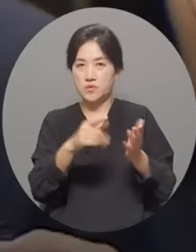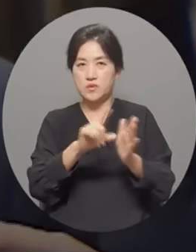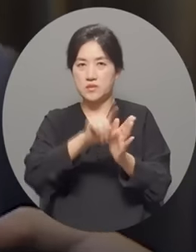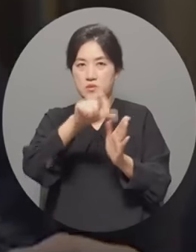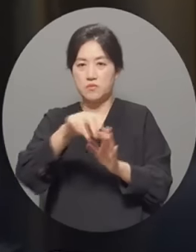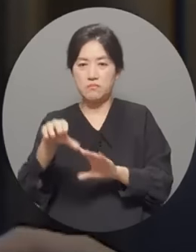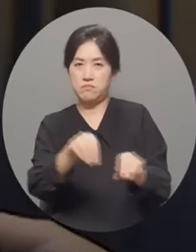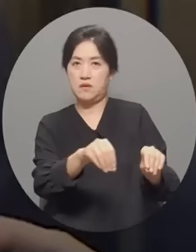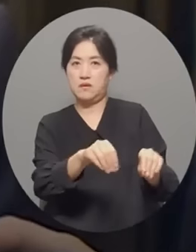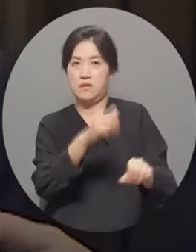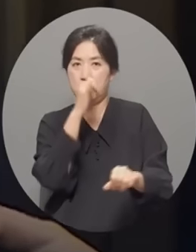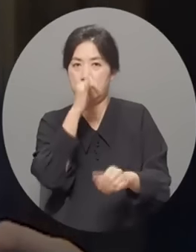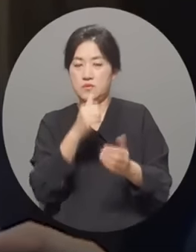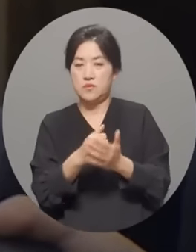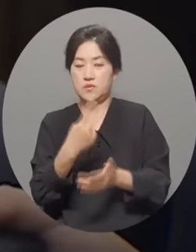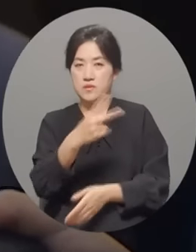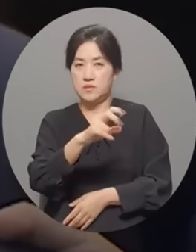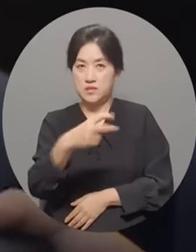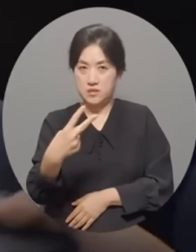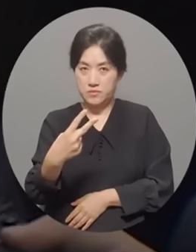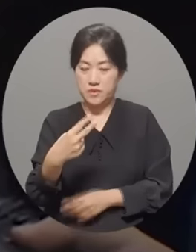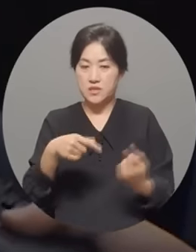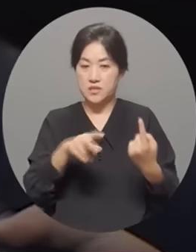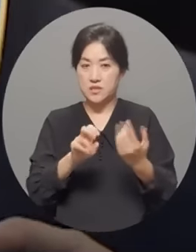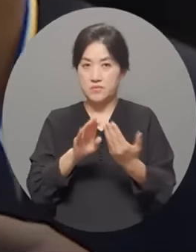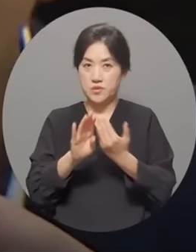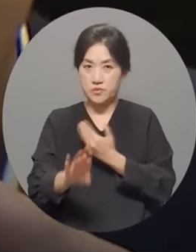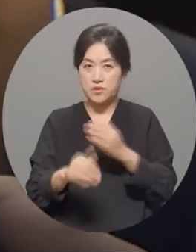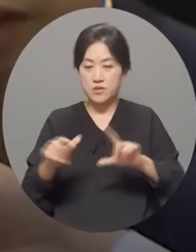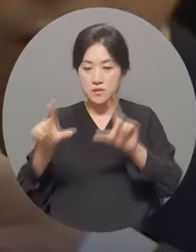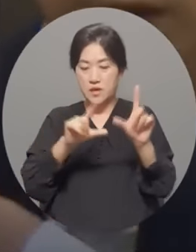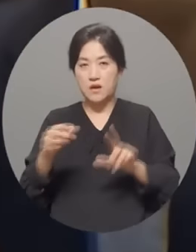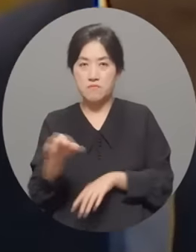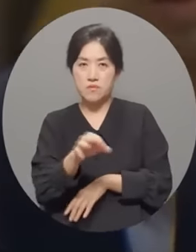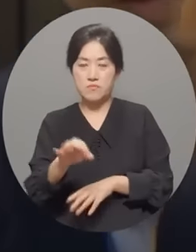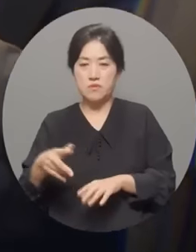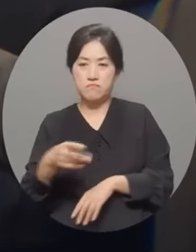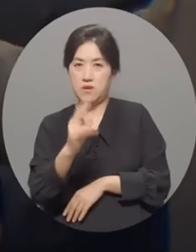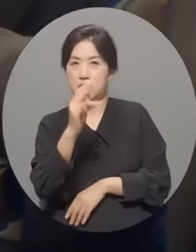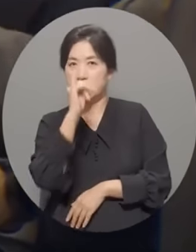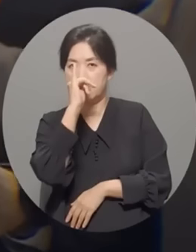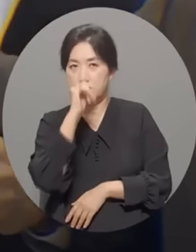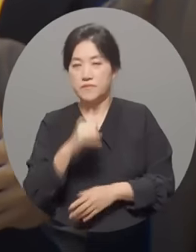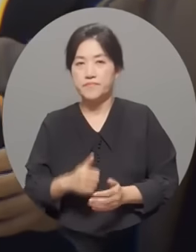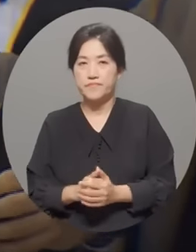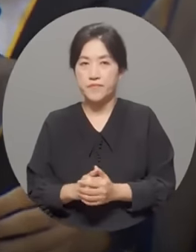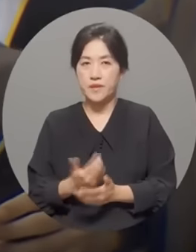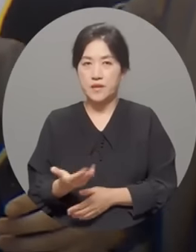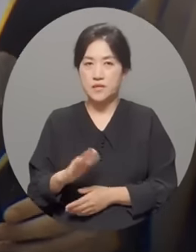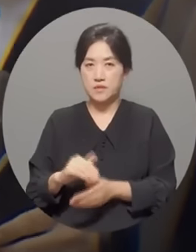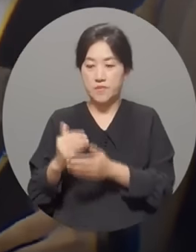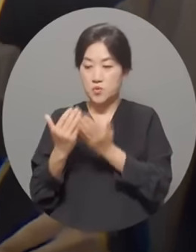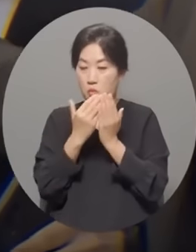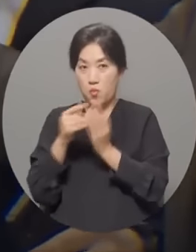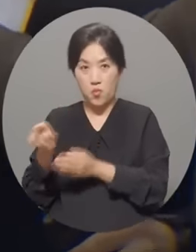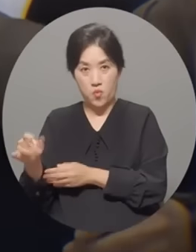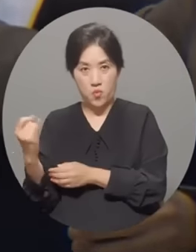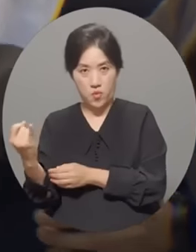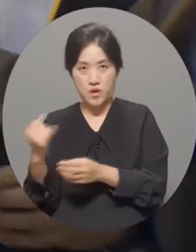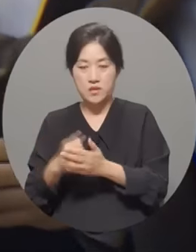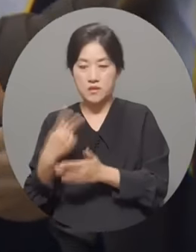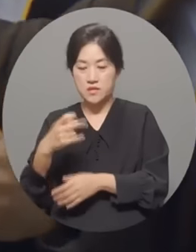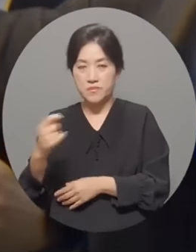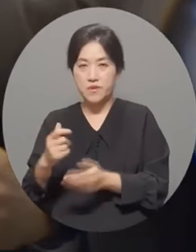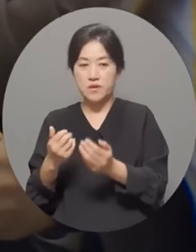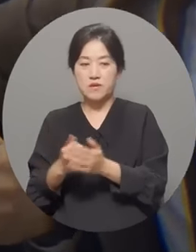정지시 202년 심 이후에는 생활비 지원도습니다 반면 인에게는 2011년